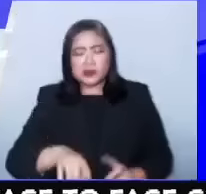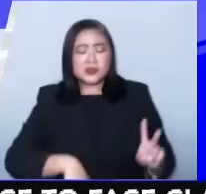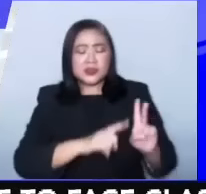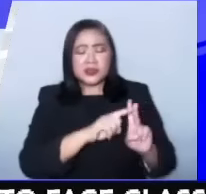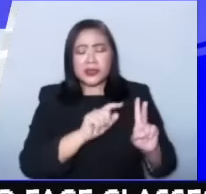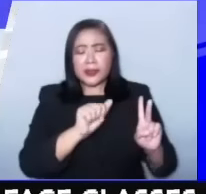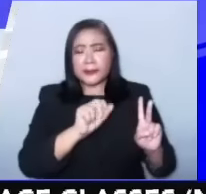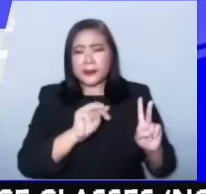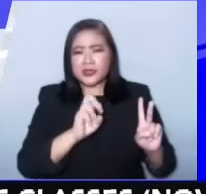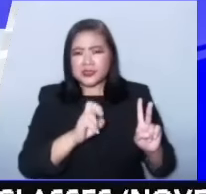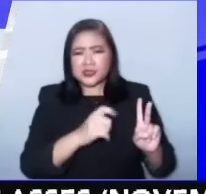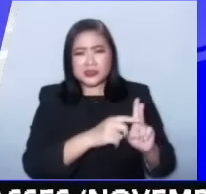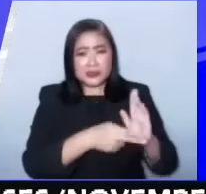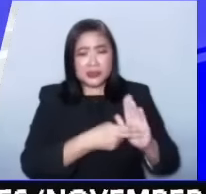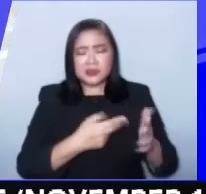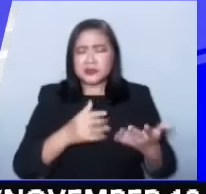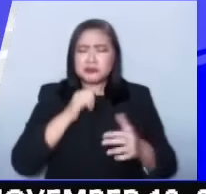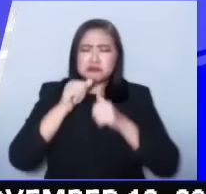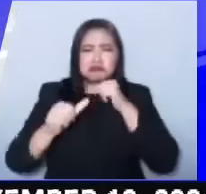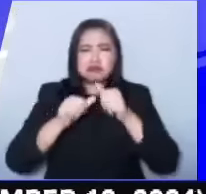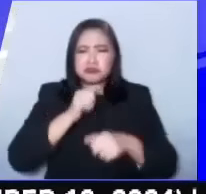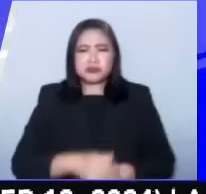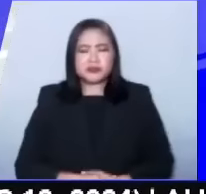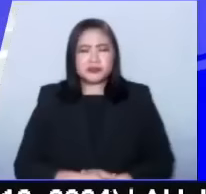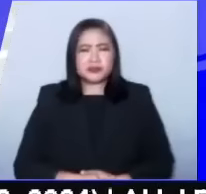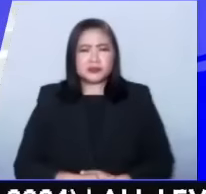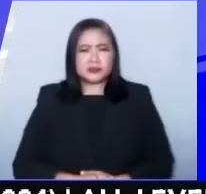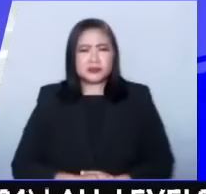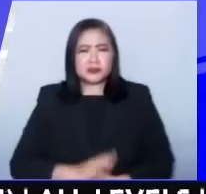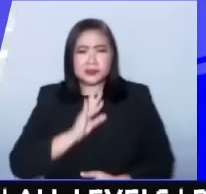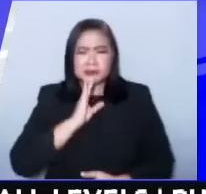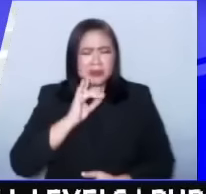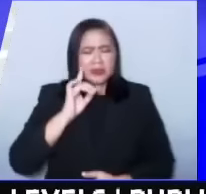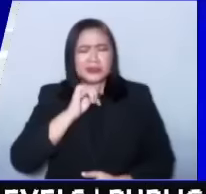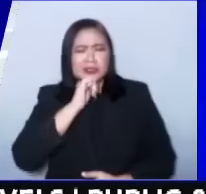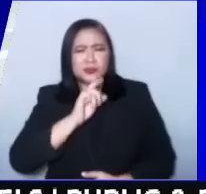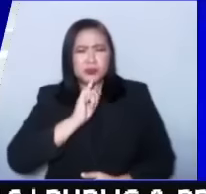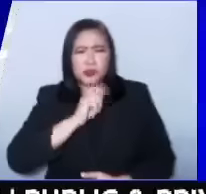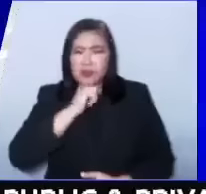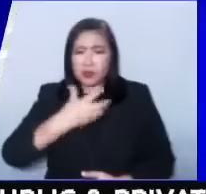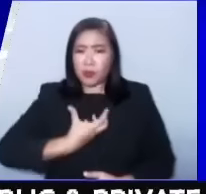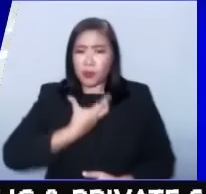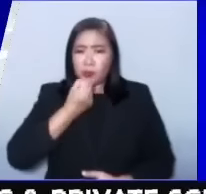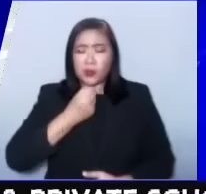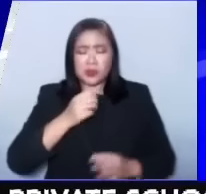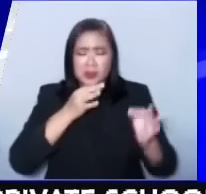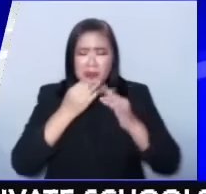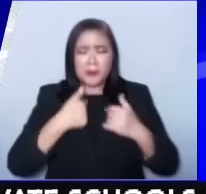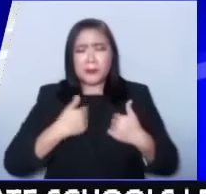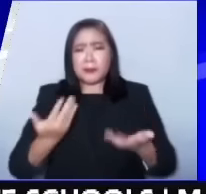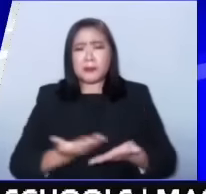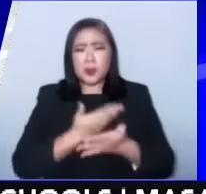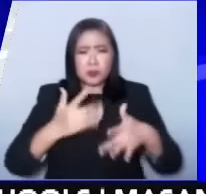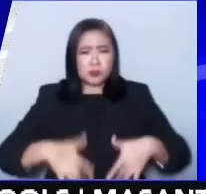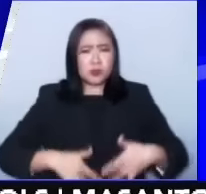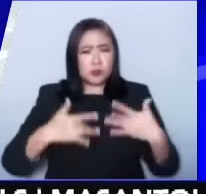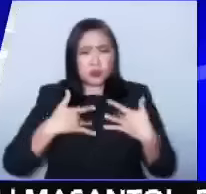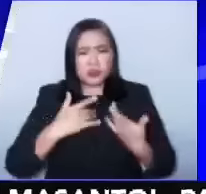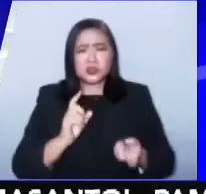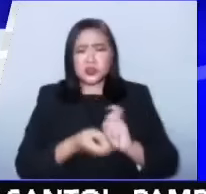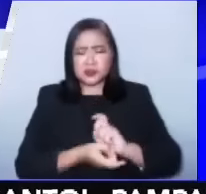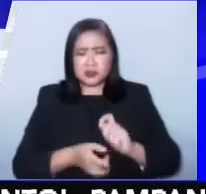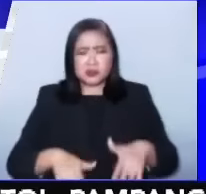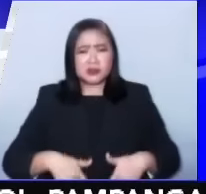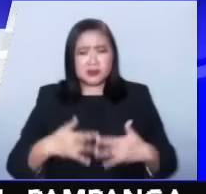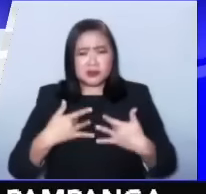ang paratang wala pong katotohanan yun Ma'am hindi po sa amin yun nagbagong buhay na po katunayan po ah araw po ako nagre-report sa